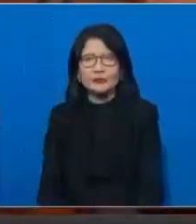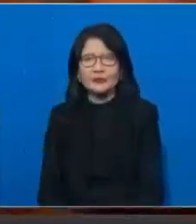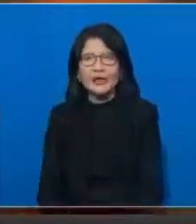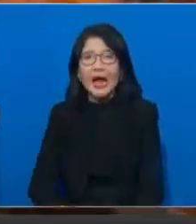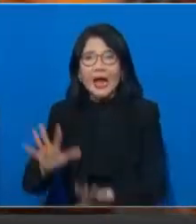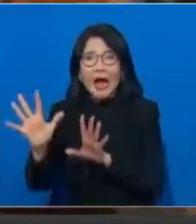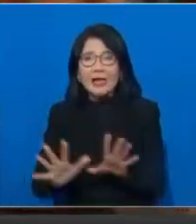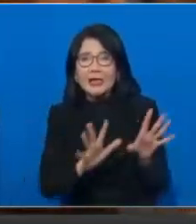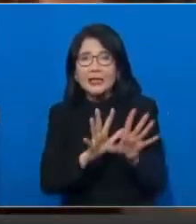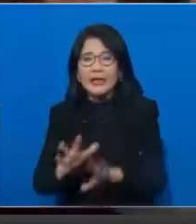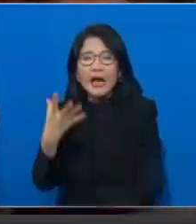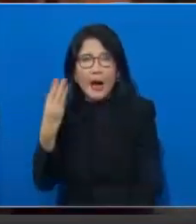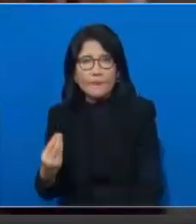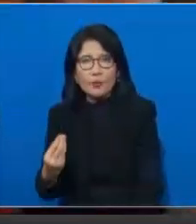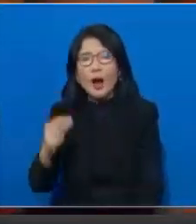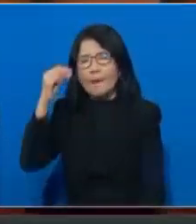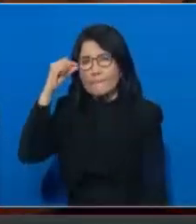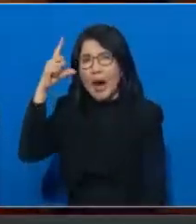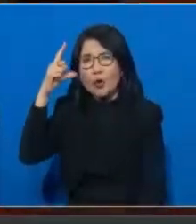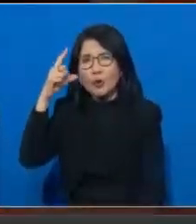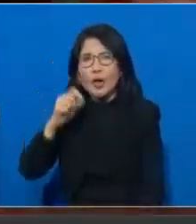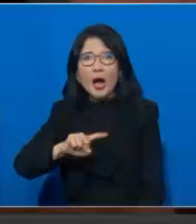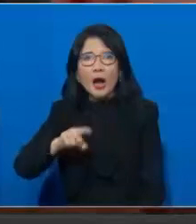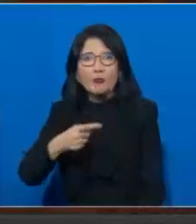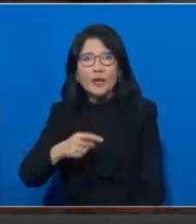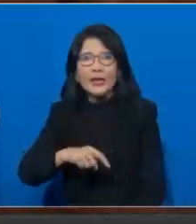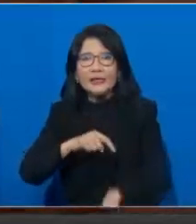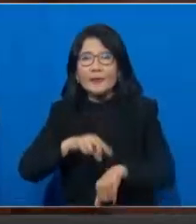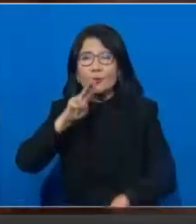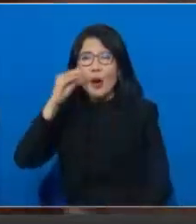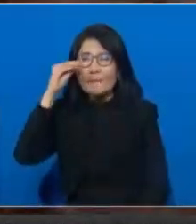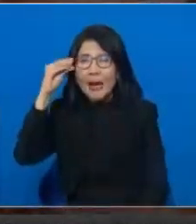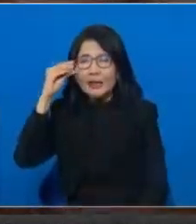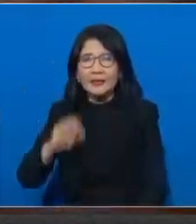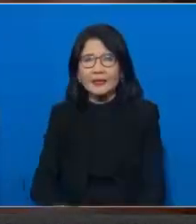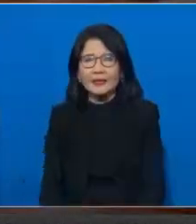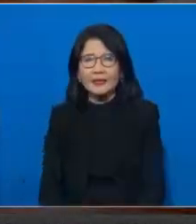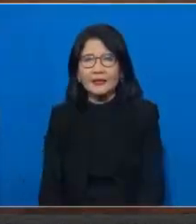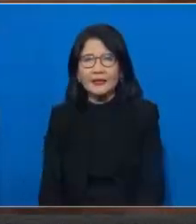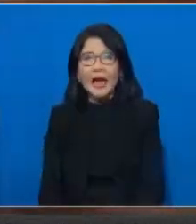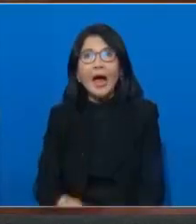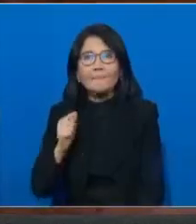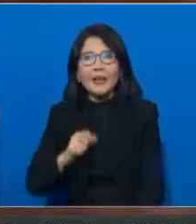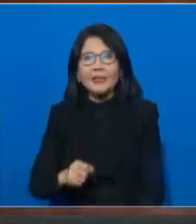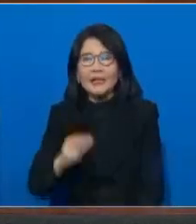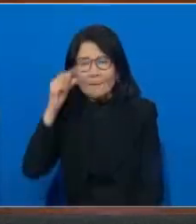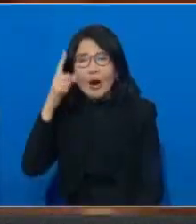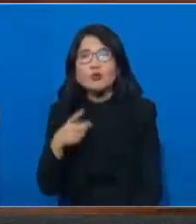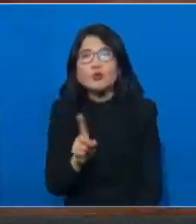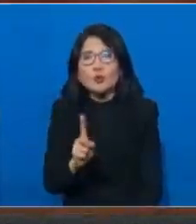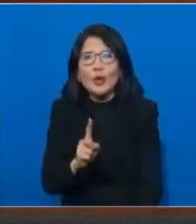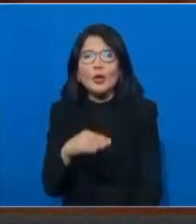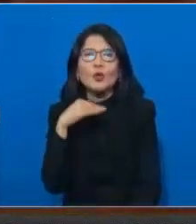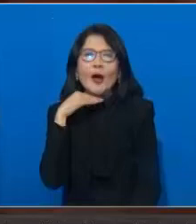berkeliling kampung untuk membangunkan warga mulai pukul 2 dini hari. Tak sedikit warga sengaja bangun lebih awal untuk